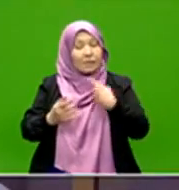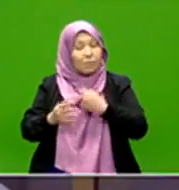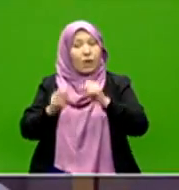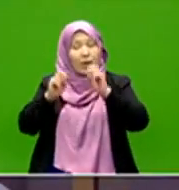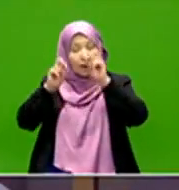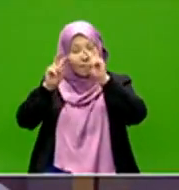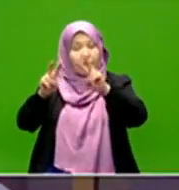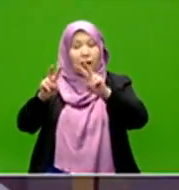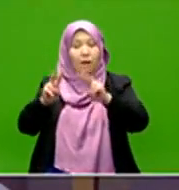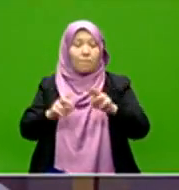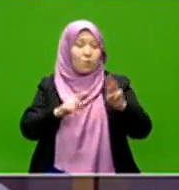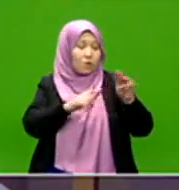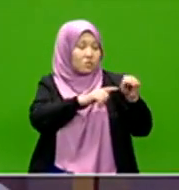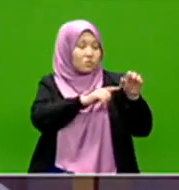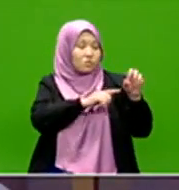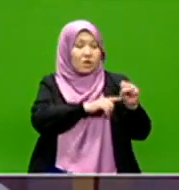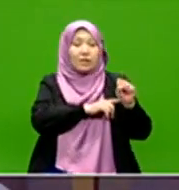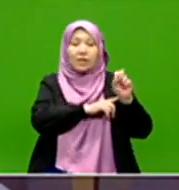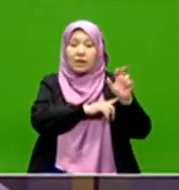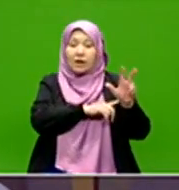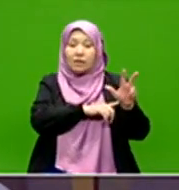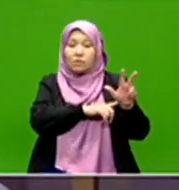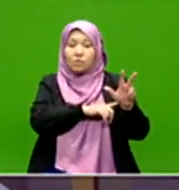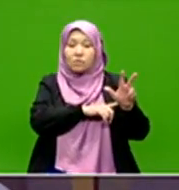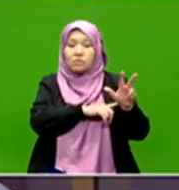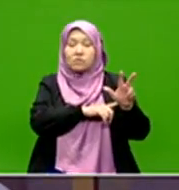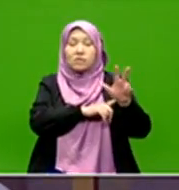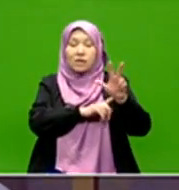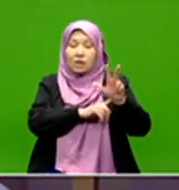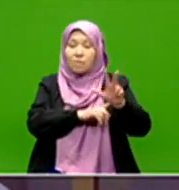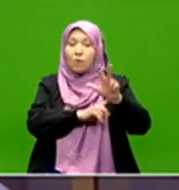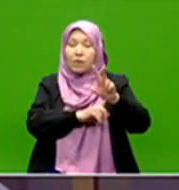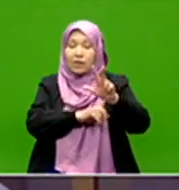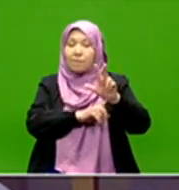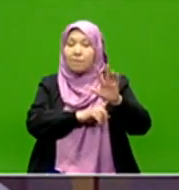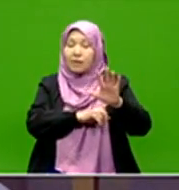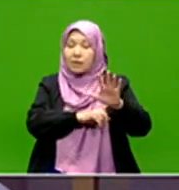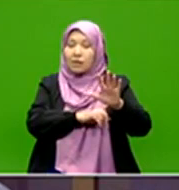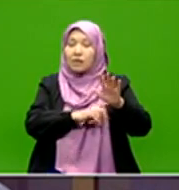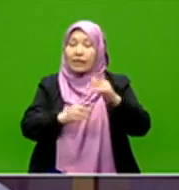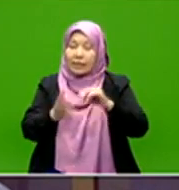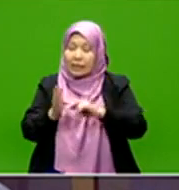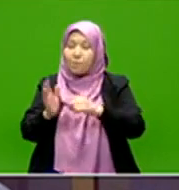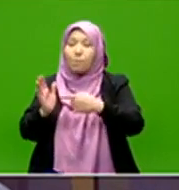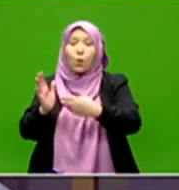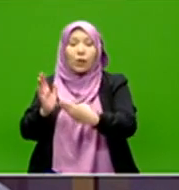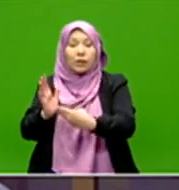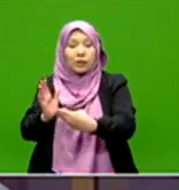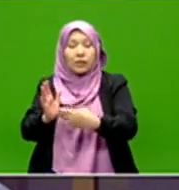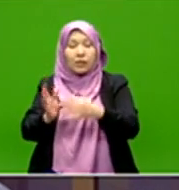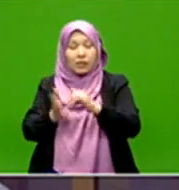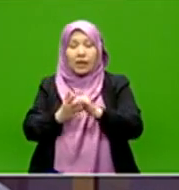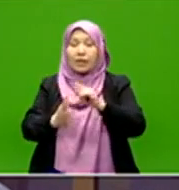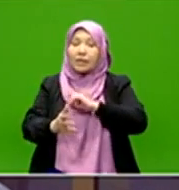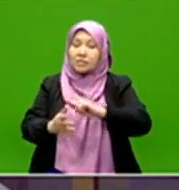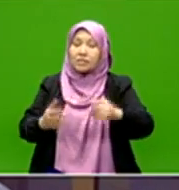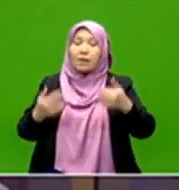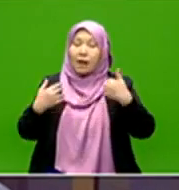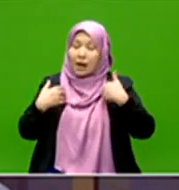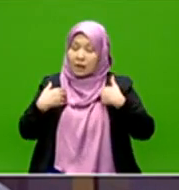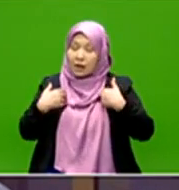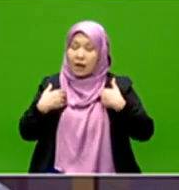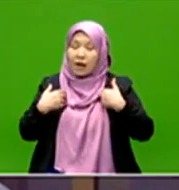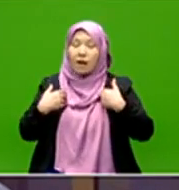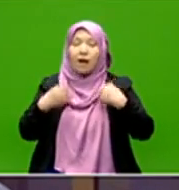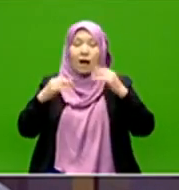surat 335. Tuan-tuan boleh buka mushaf. Ini adalah bukti bahawa Islam adalah agama